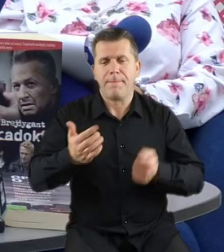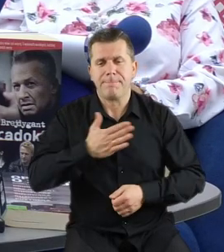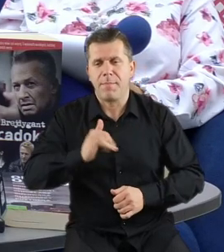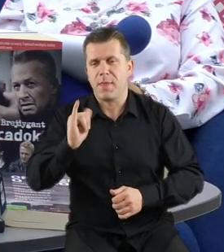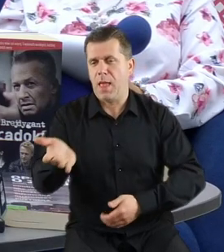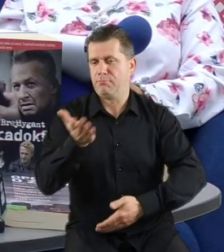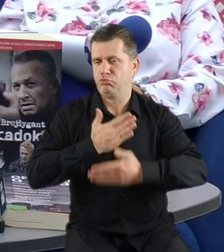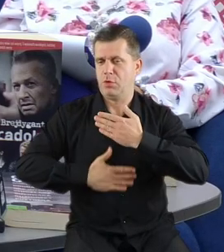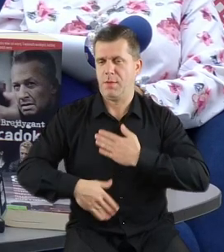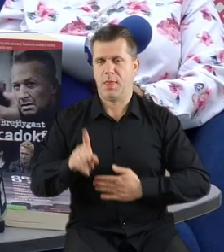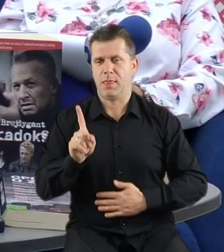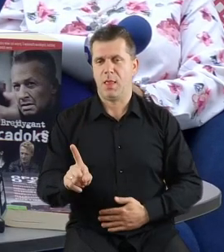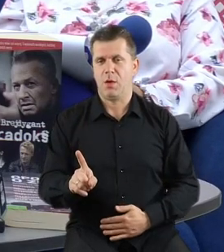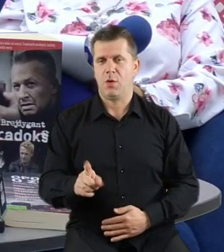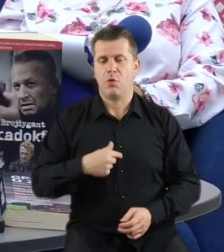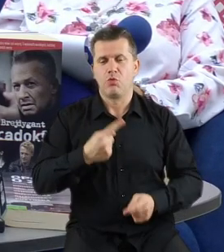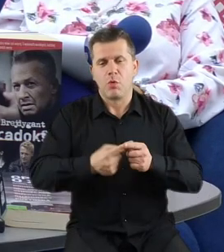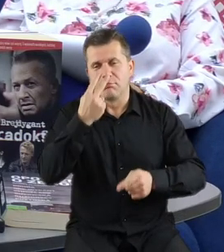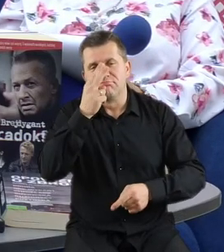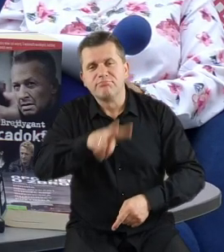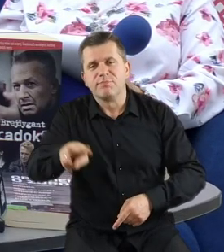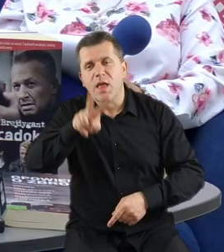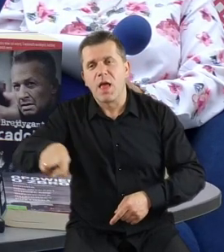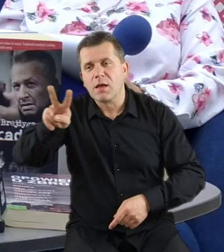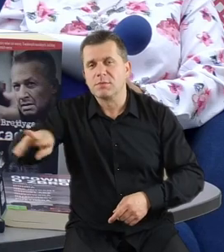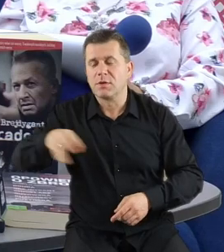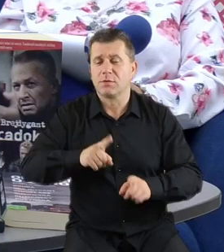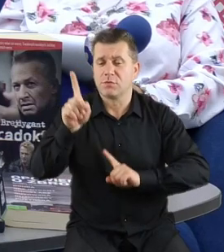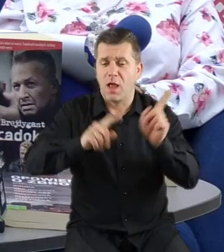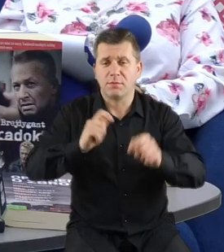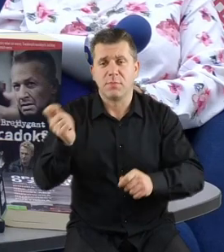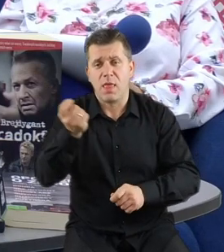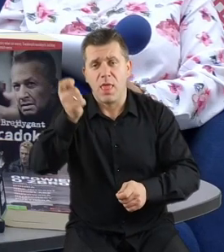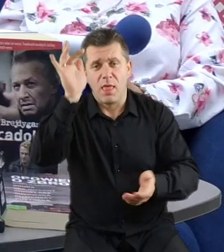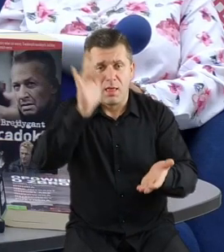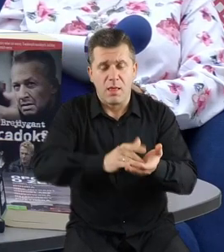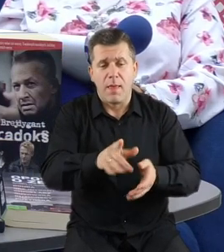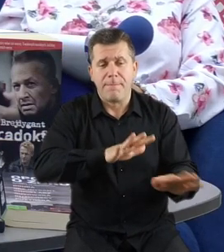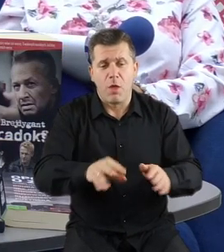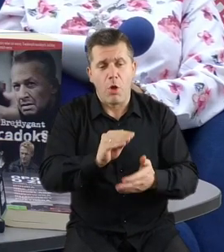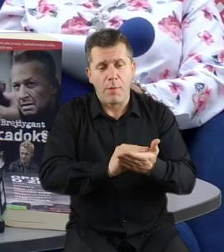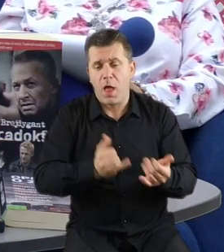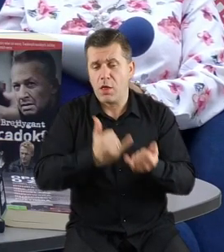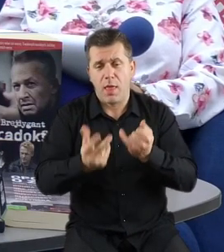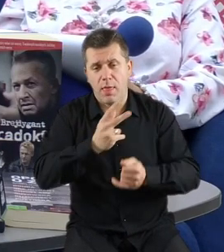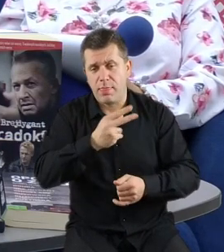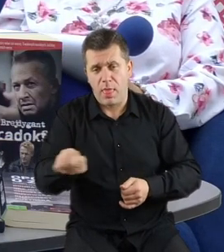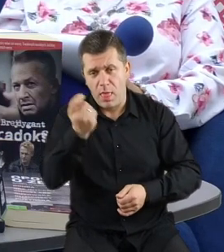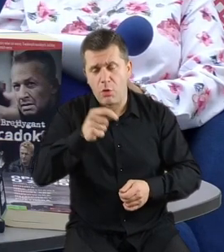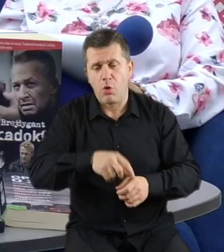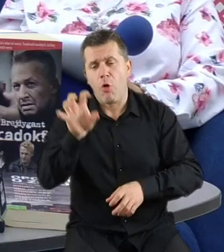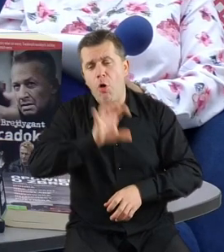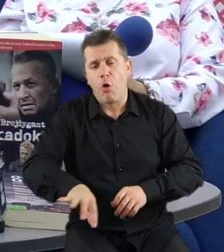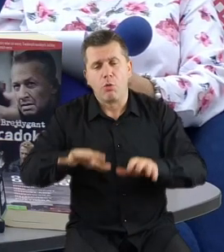mieć też jakąś przyjemność z tego, no więc sobie zwiedzam przy okazji, bo czasem jeżdżę w te miejsca, które opisuję, a jeśli już nie jeżdżę, to